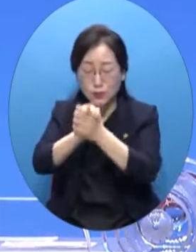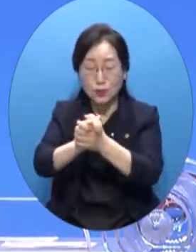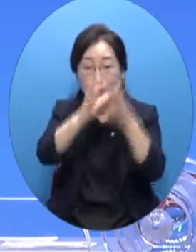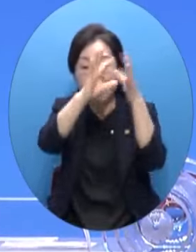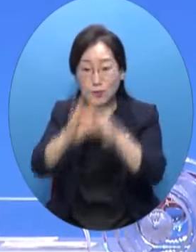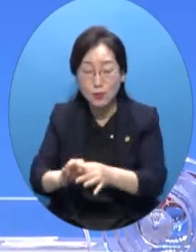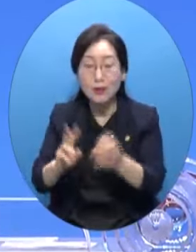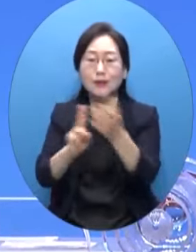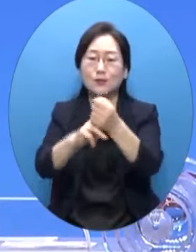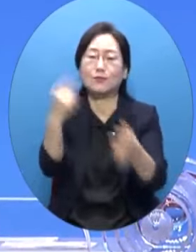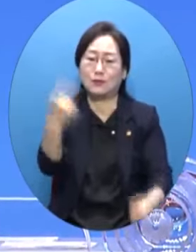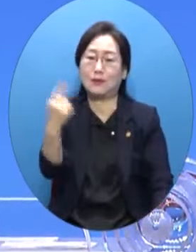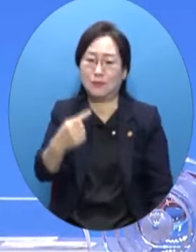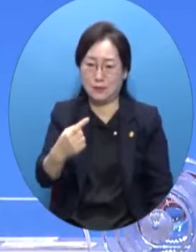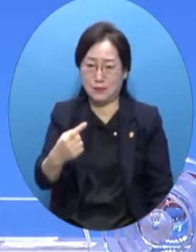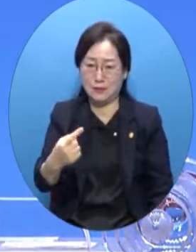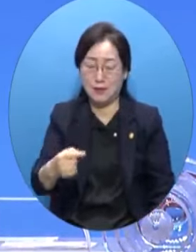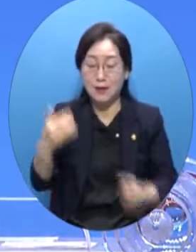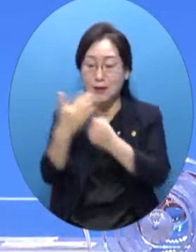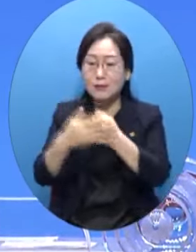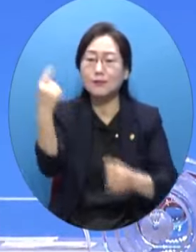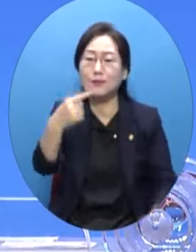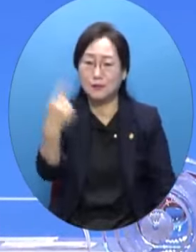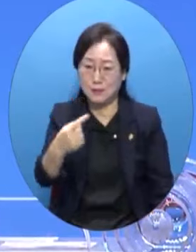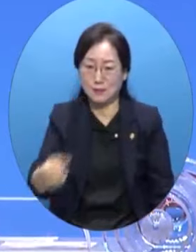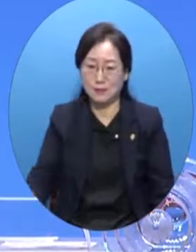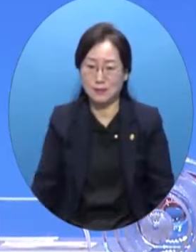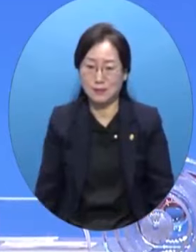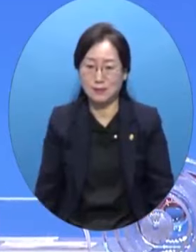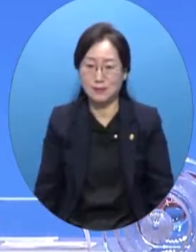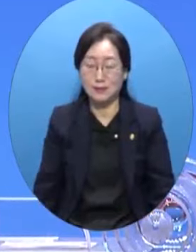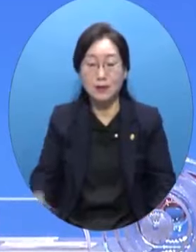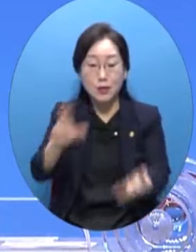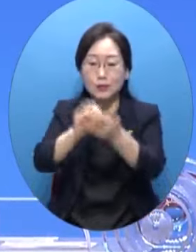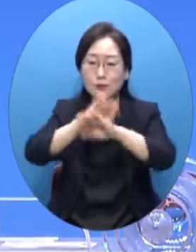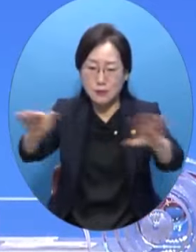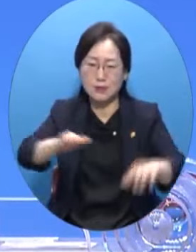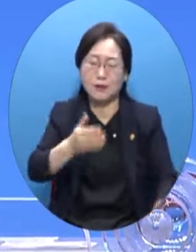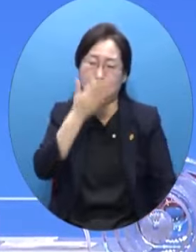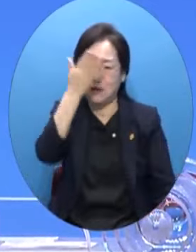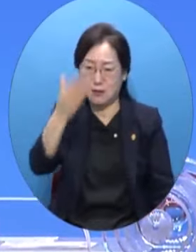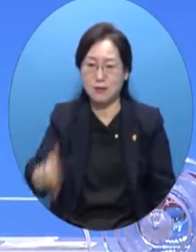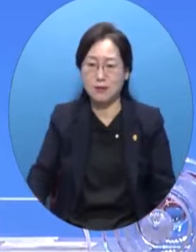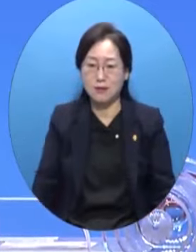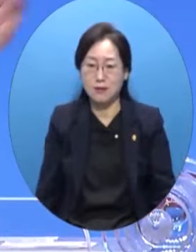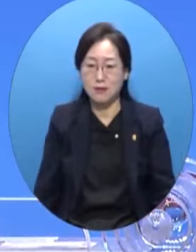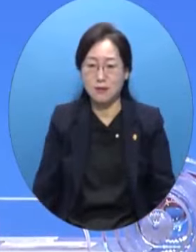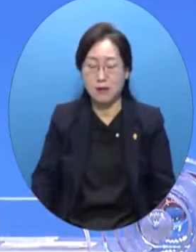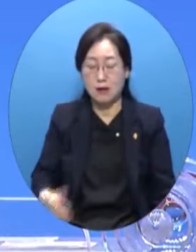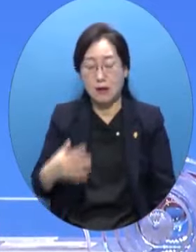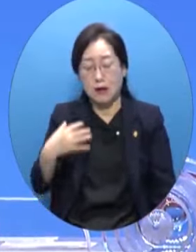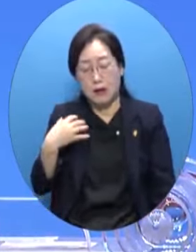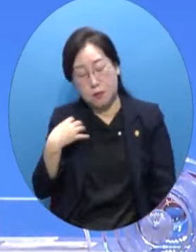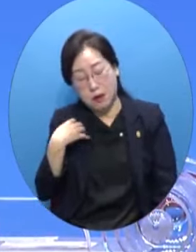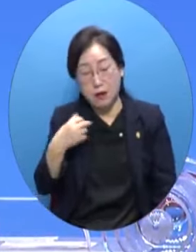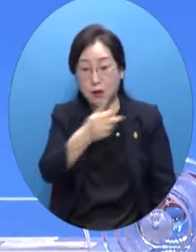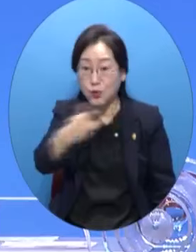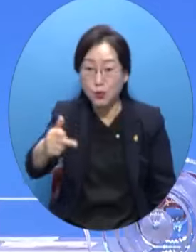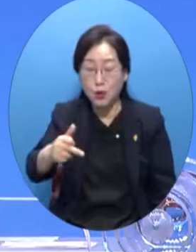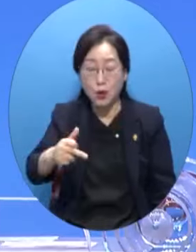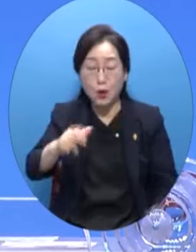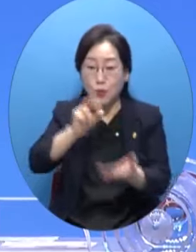기도하면 기적은 일어나는 것입니다. 은혜가 임하게 되는 것입니다. 문제 해결되는 것입니다. 우리가 감당할 수 없는 큰 문제와